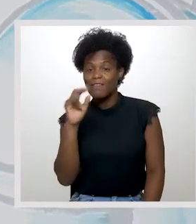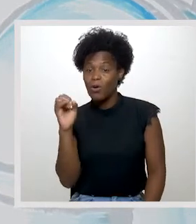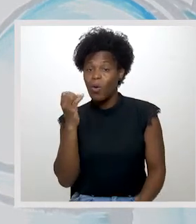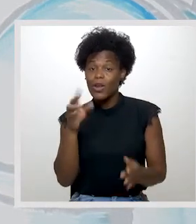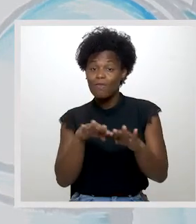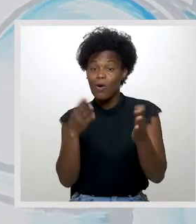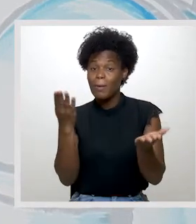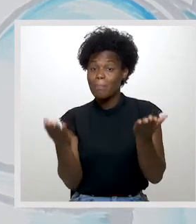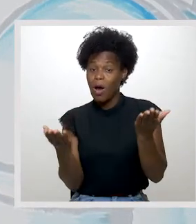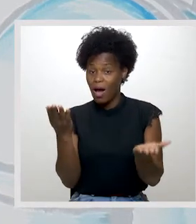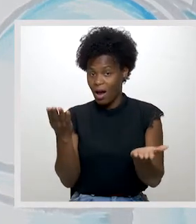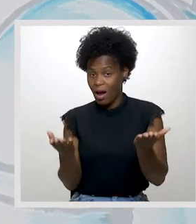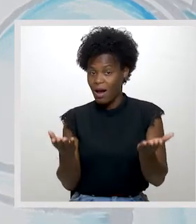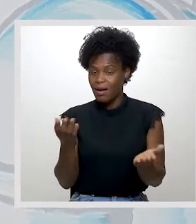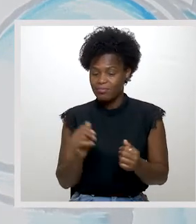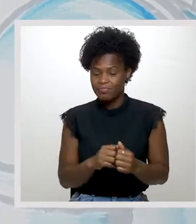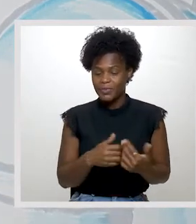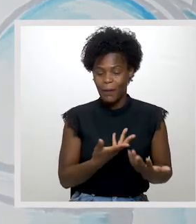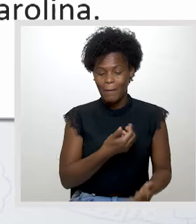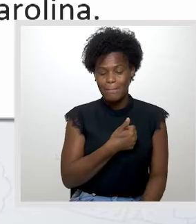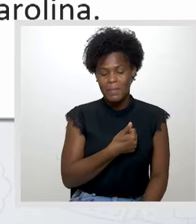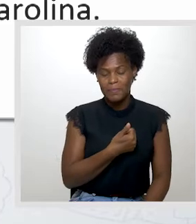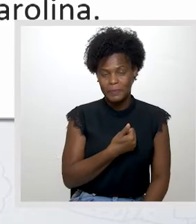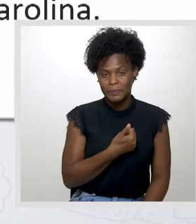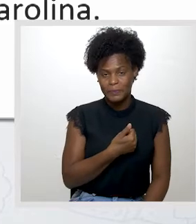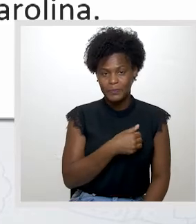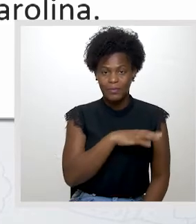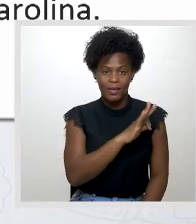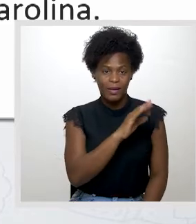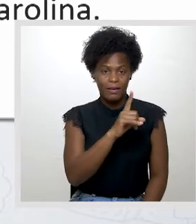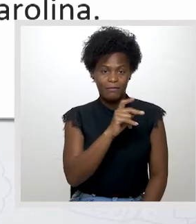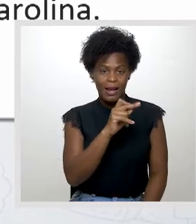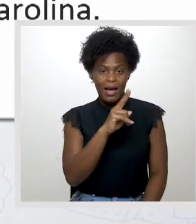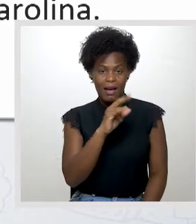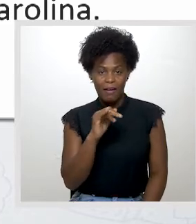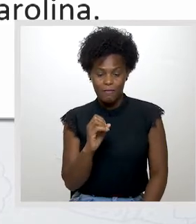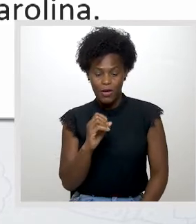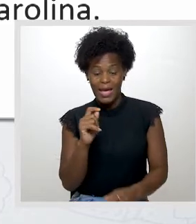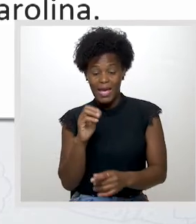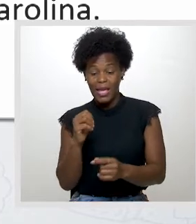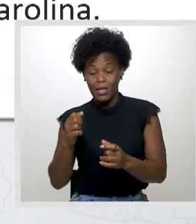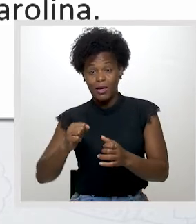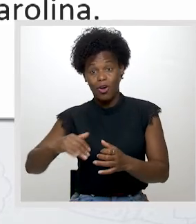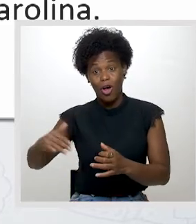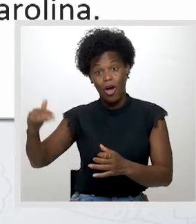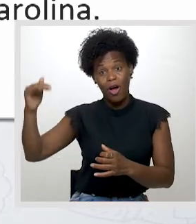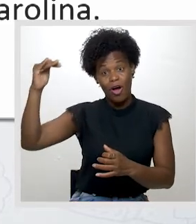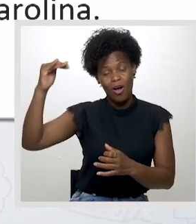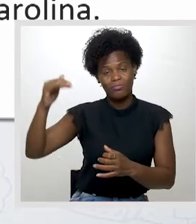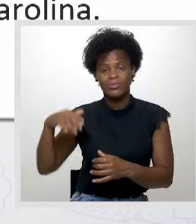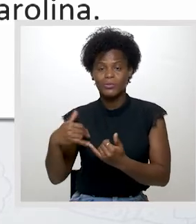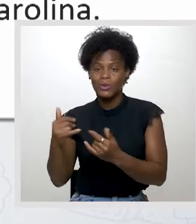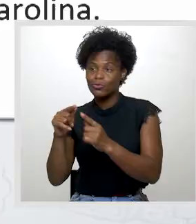poids. D'accord? Ligne B. Flávio é espaço grand,